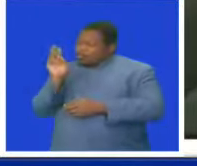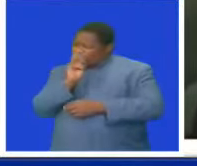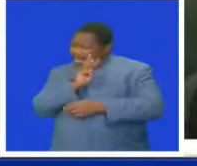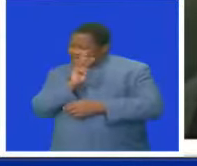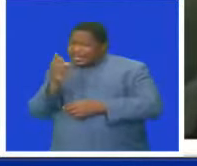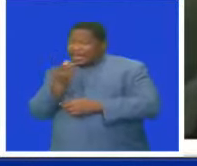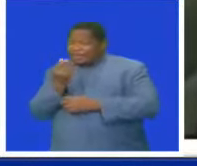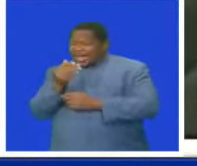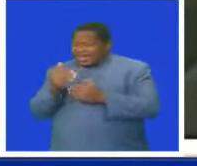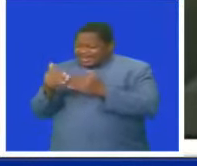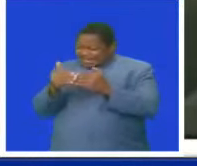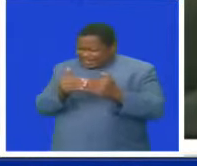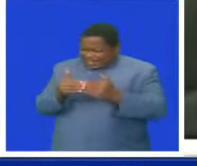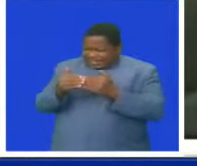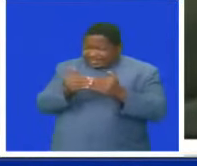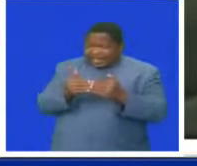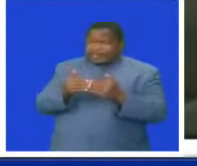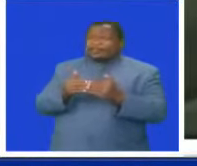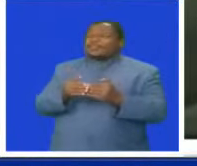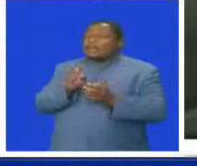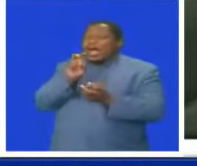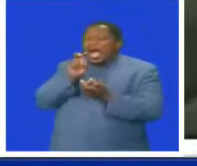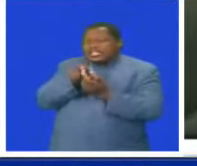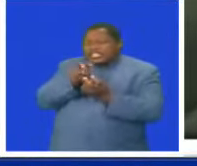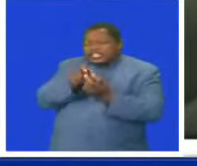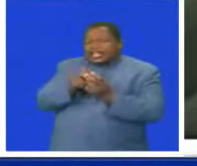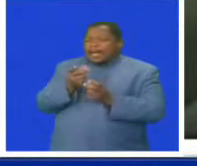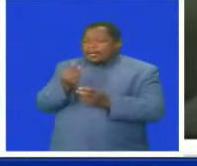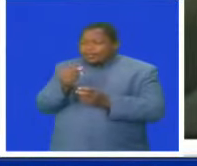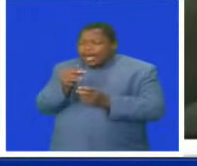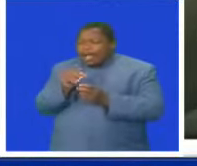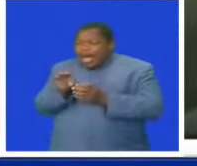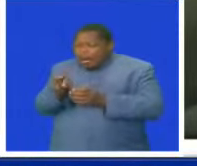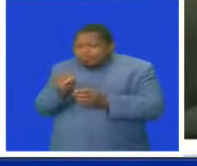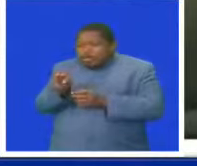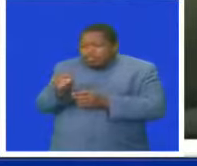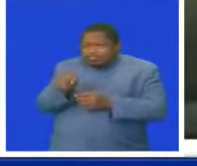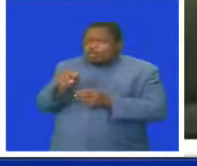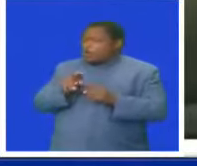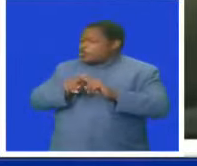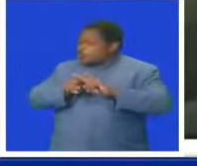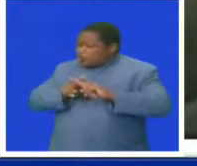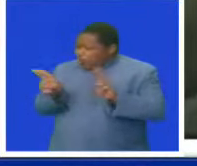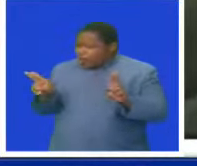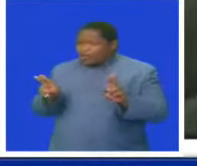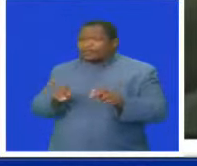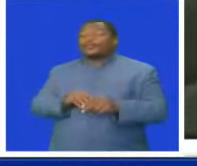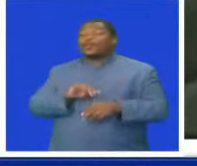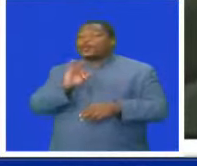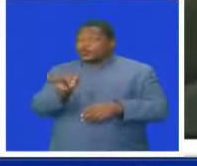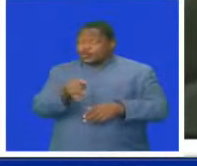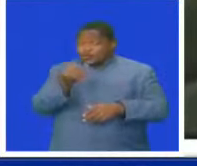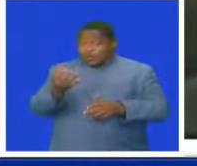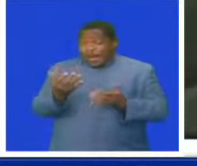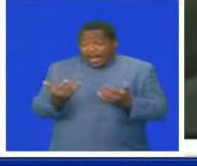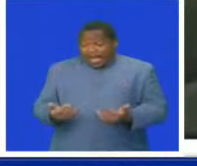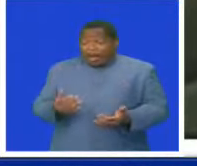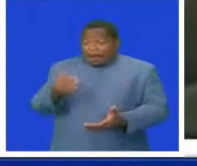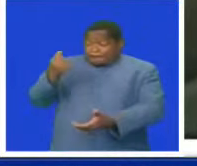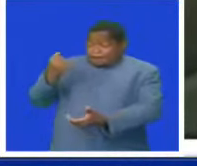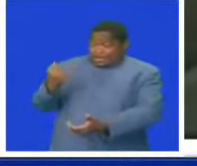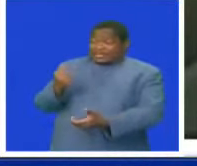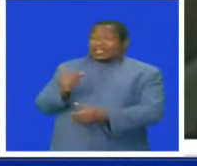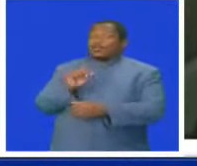kuba nemabhundlwane kule mali le. Asikayibheki futhi ukuthi iya-escalator kulele biko lokho.